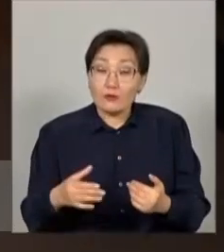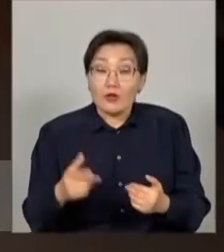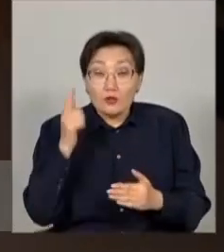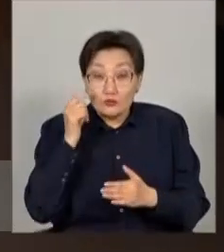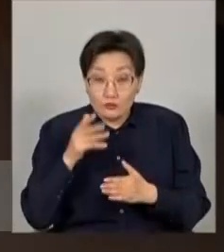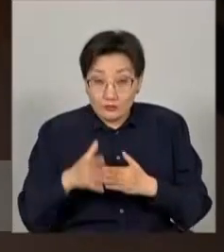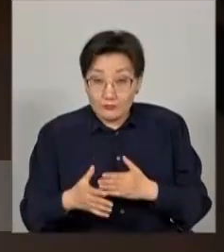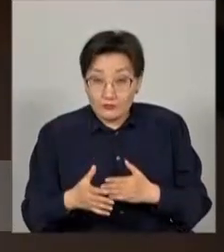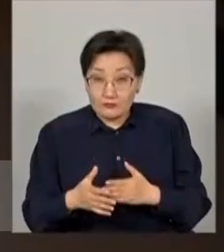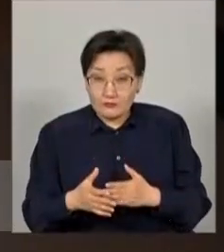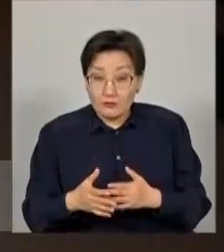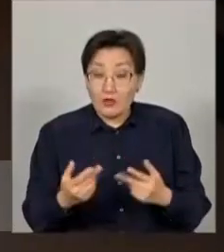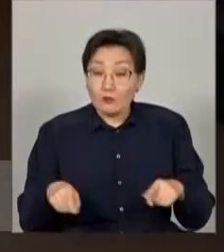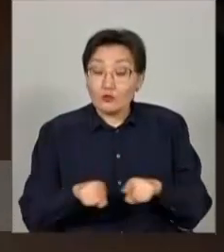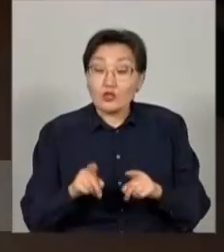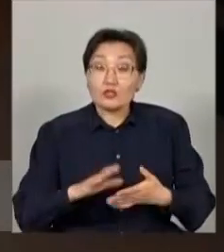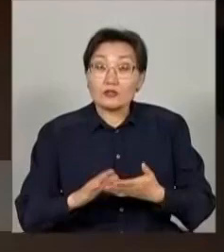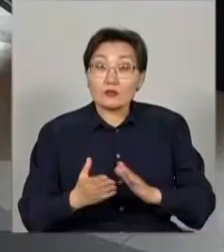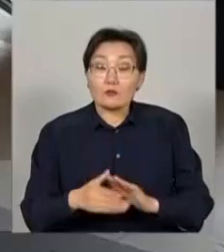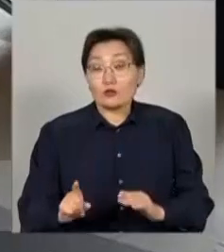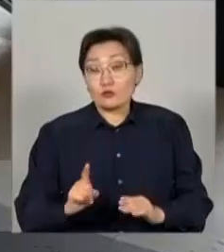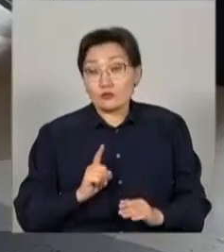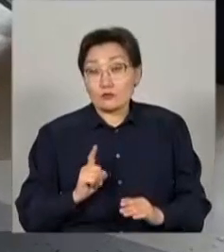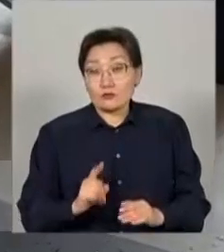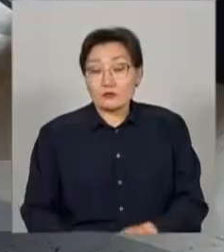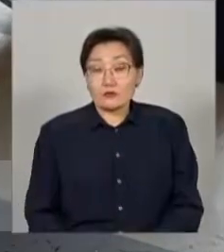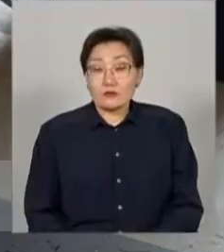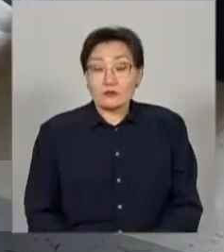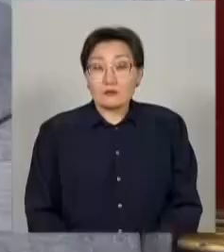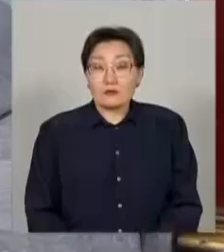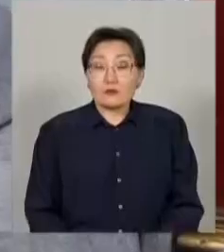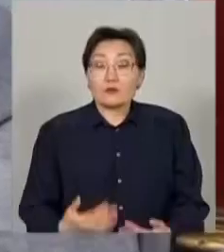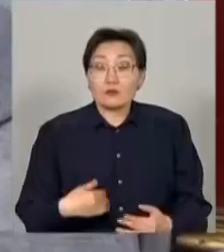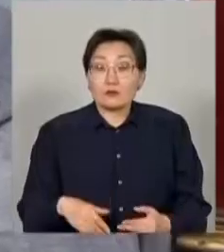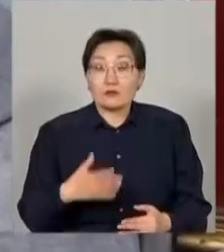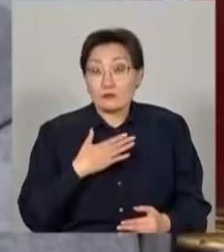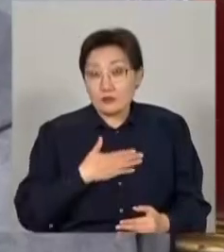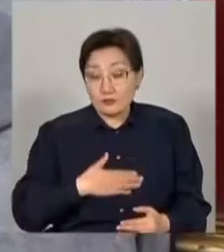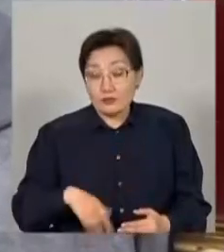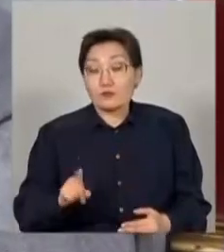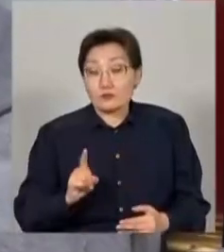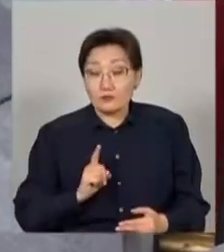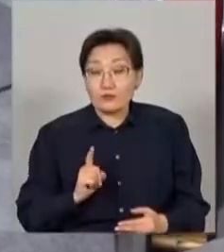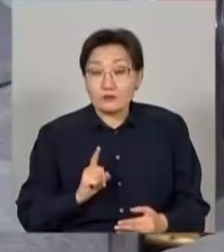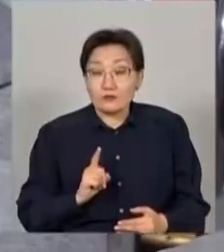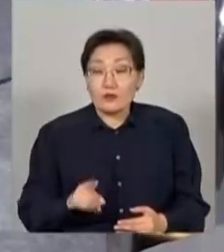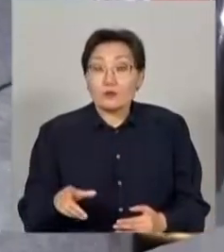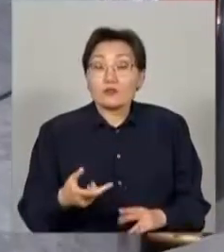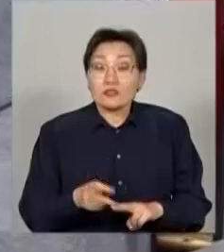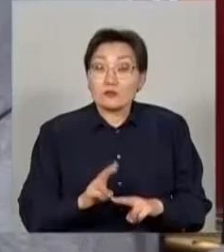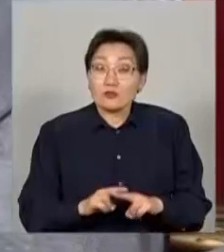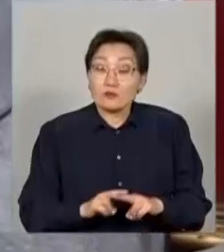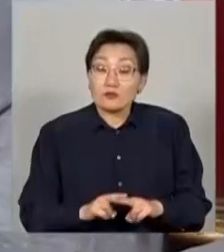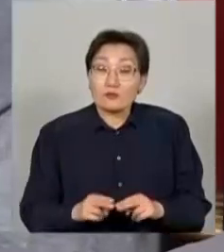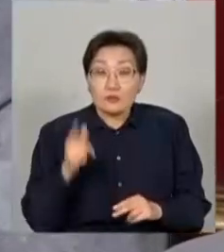түсінеміз. Ондай жағдайды күтеміз. Мы спокойно подождем. Ақыл тоқтатқан адамдармыз, барлығын түсінеміз. Сондықтан